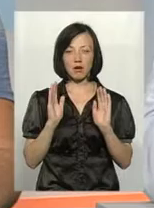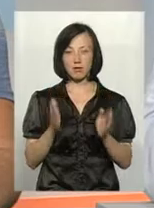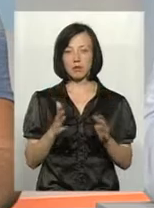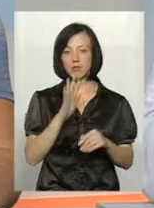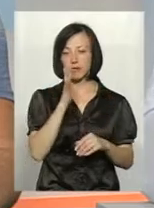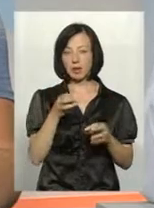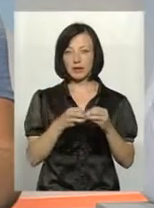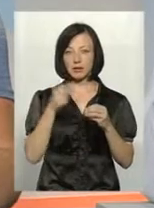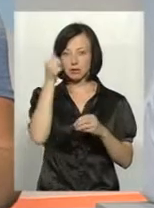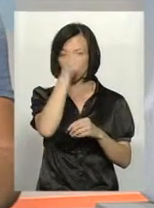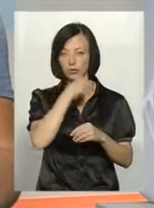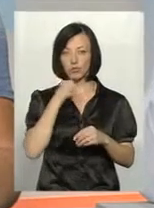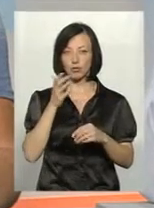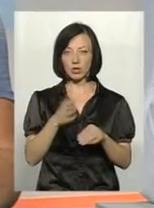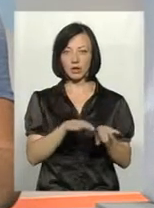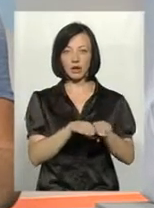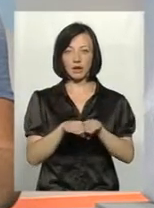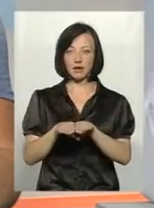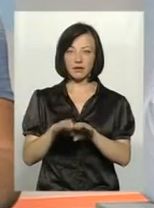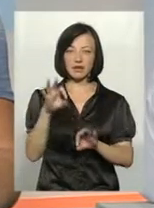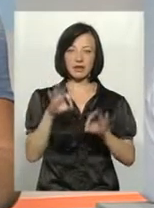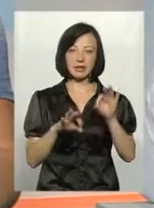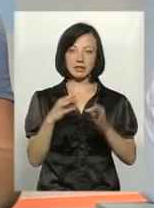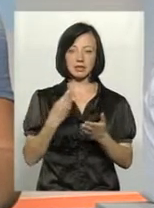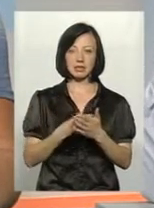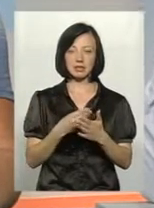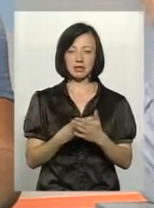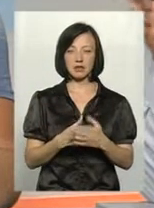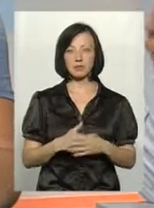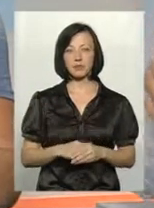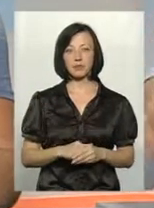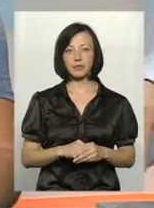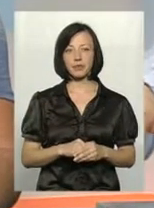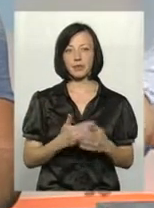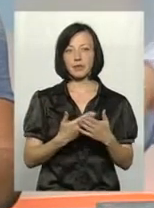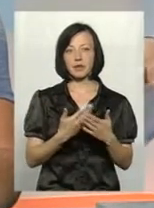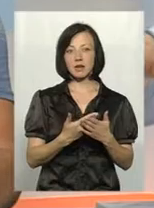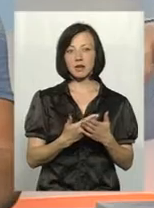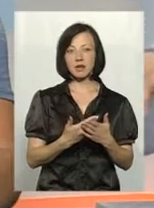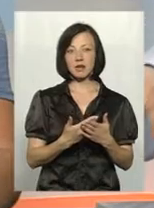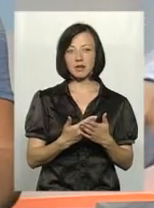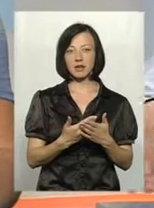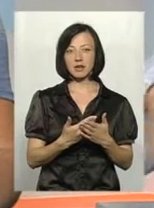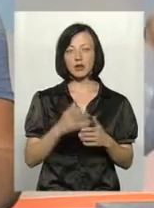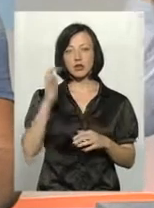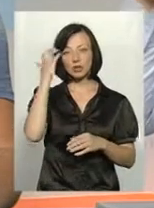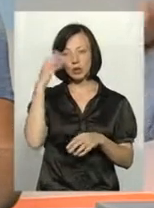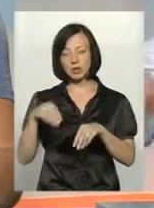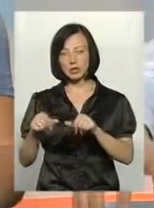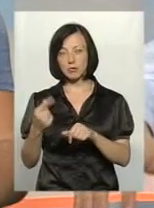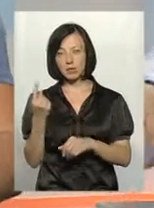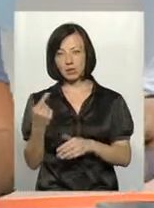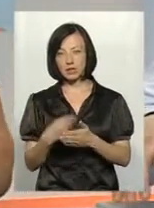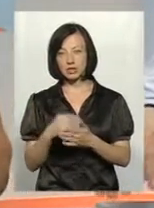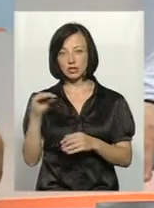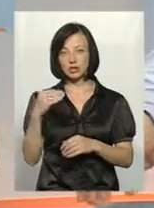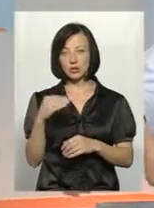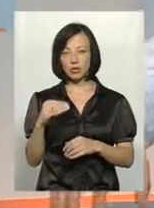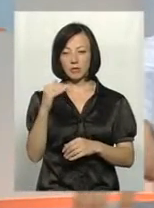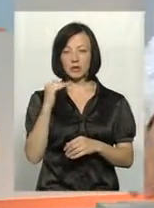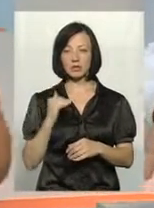років сформує хоча б якісь індекси тих цін в межах кукурузного поясу, це ця сторона, яка чорноземи. Житомирщина,